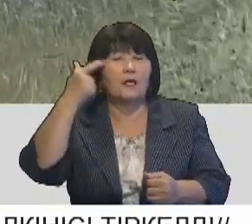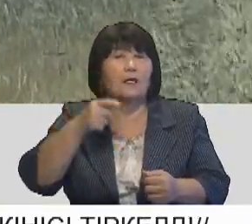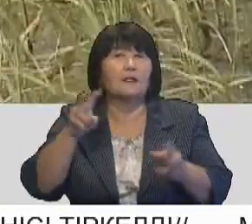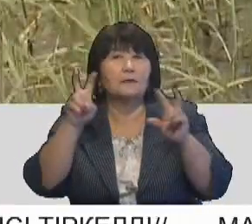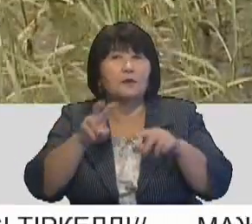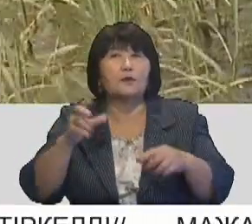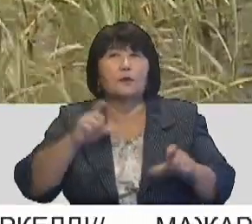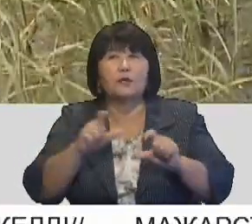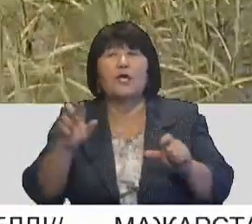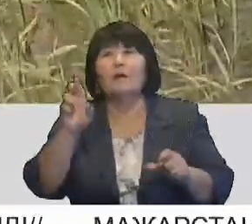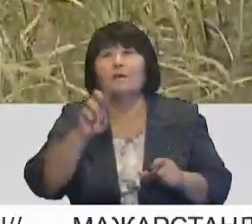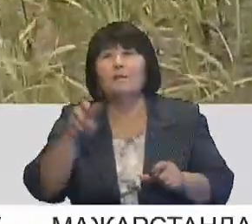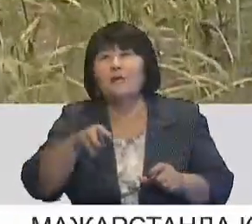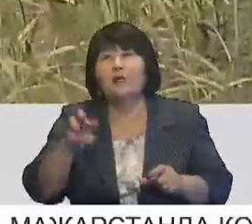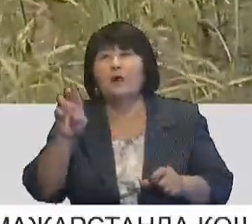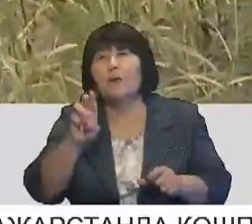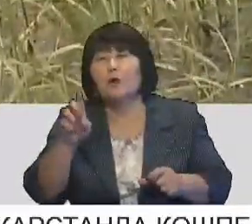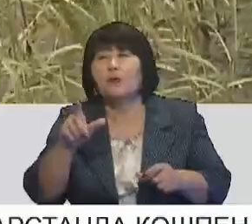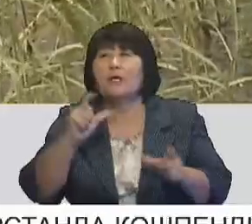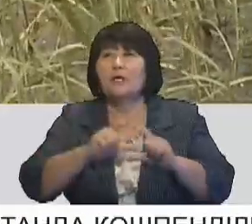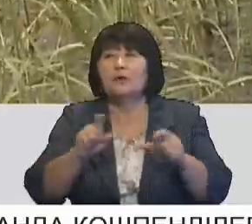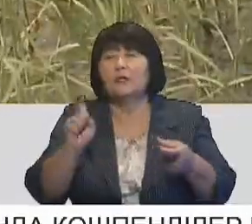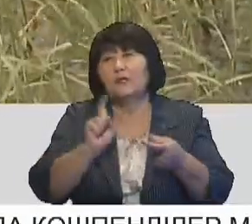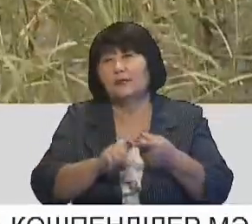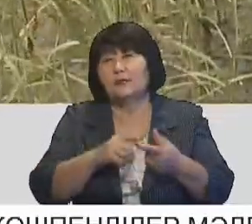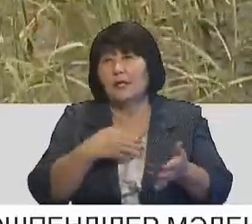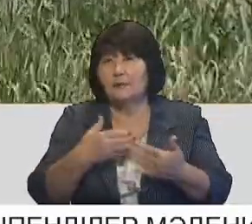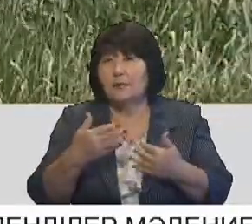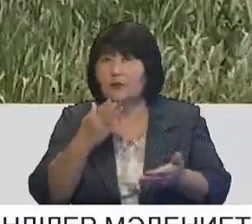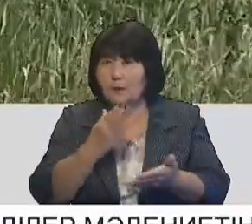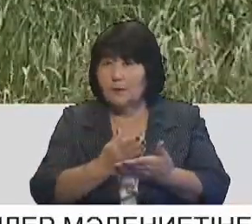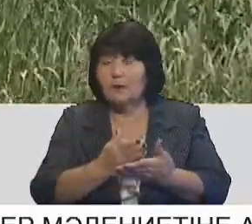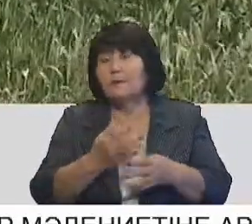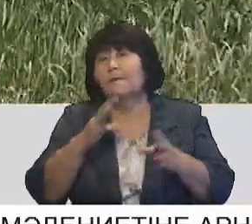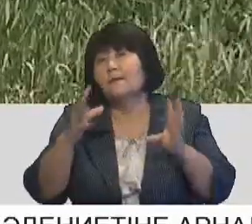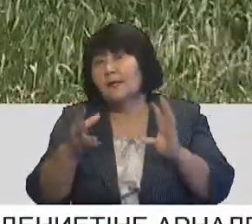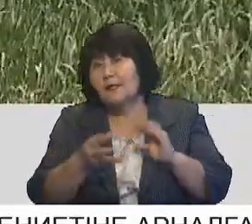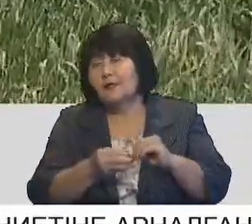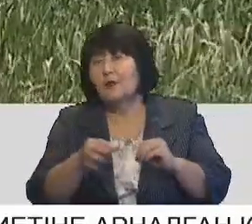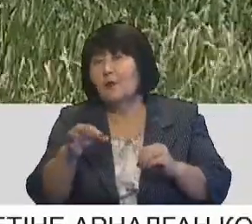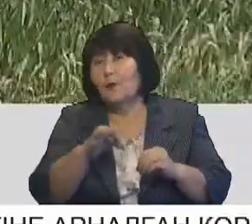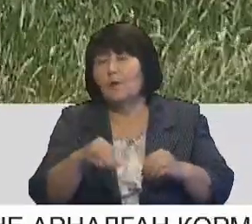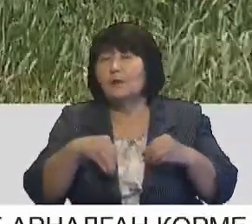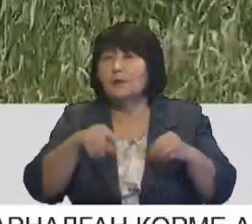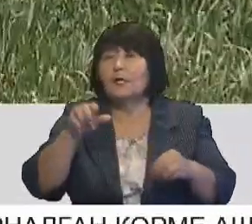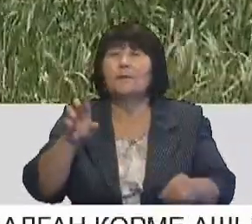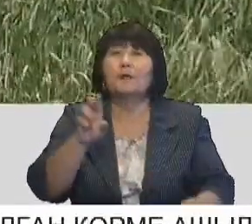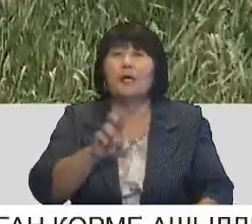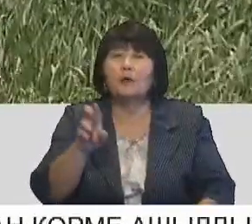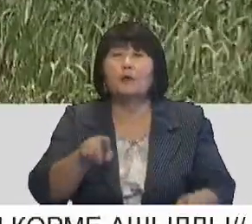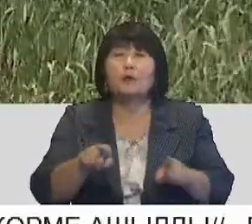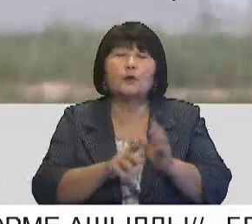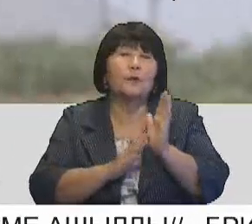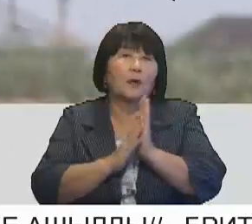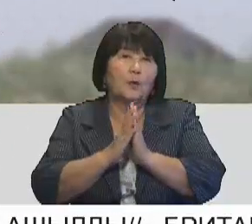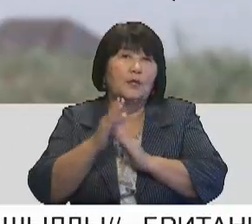институты бүгінде микробиология және вирусология институтымен тығыз қарым-қатынас орнатқан. Нәтижесінде облыс дихандары биологиялық жолмен